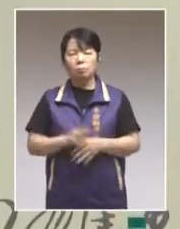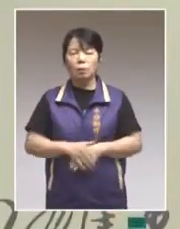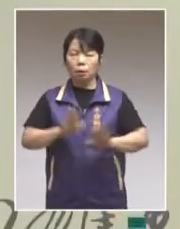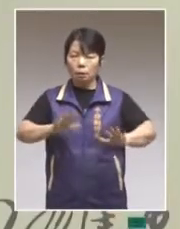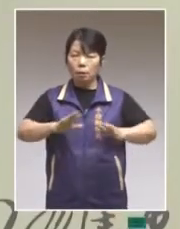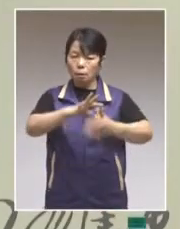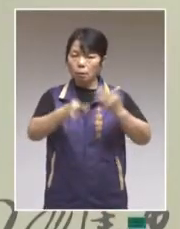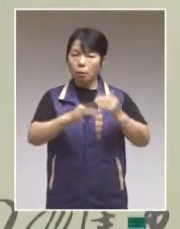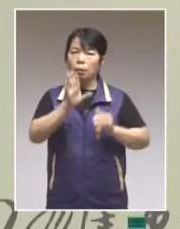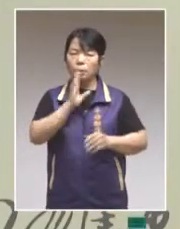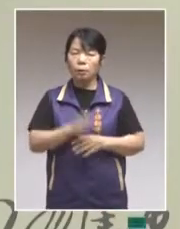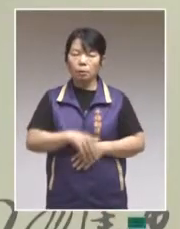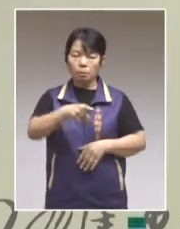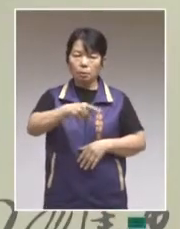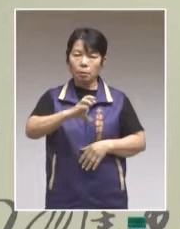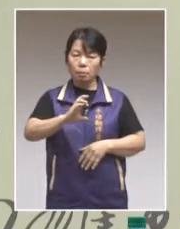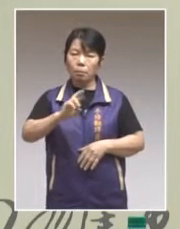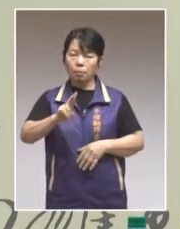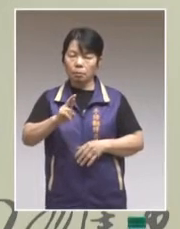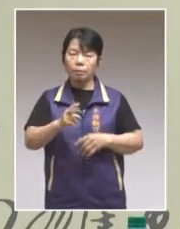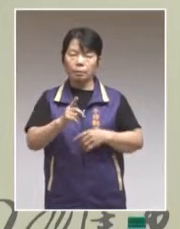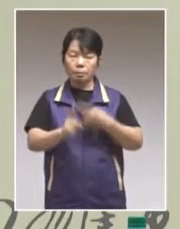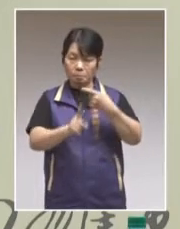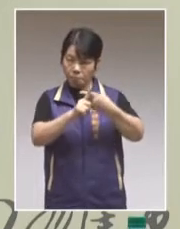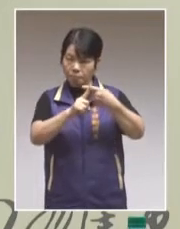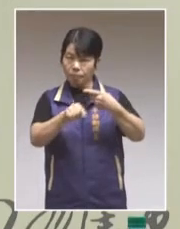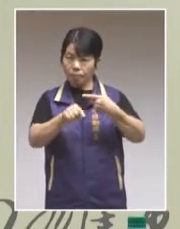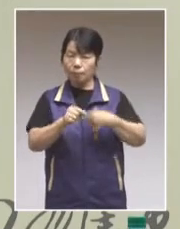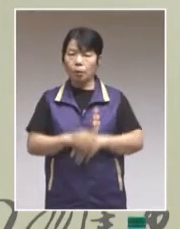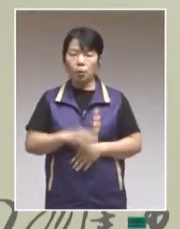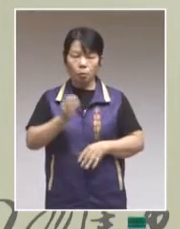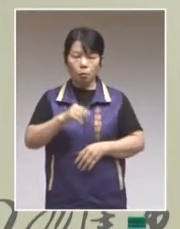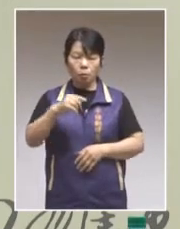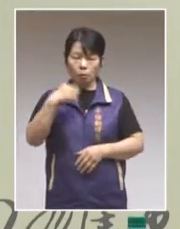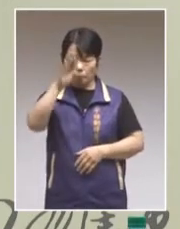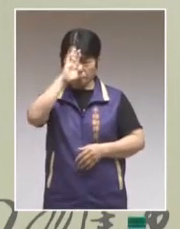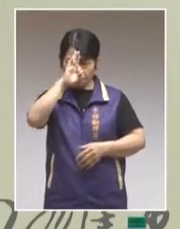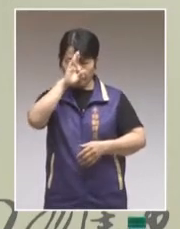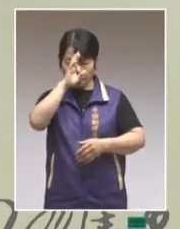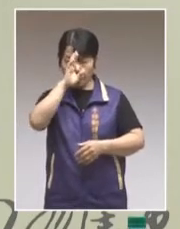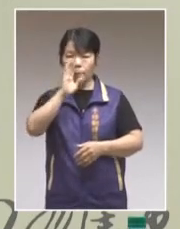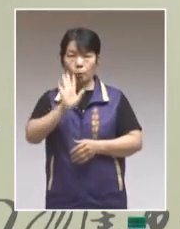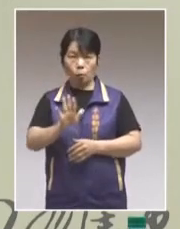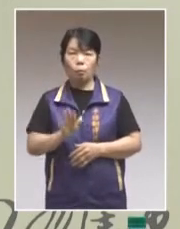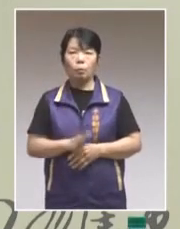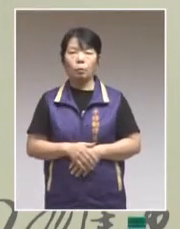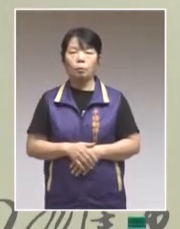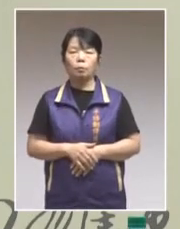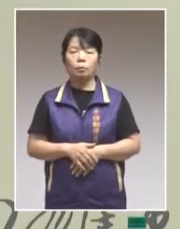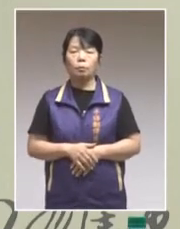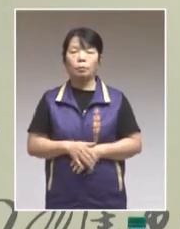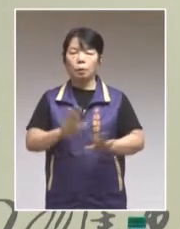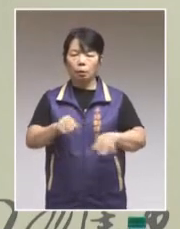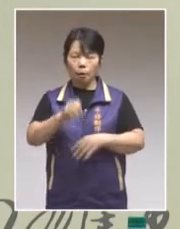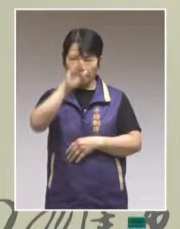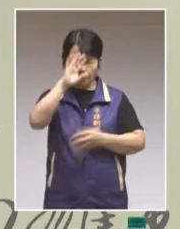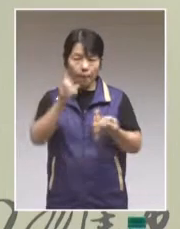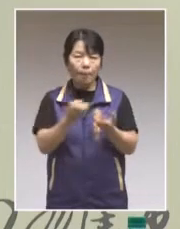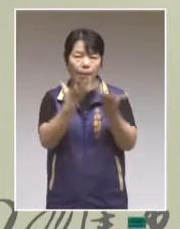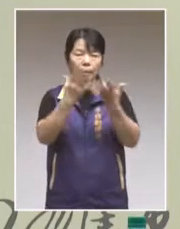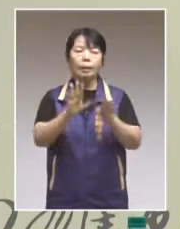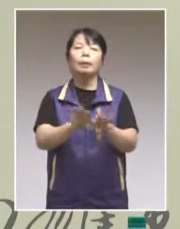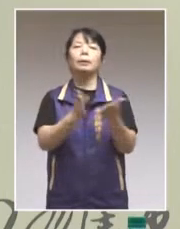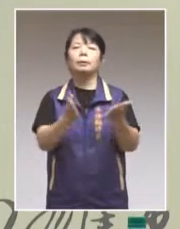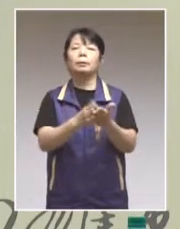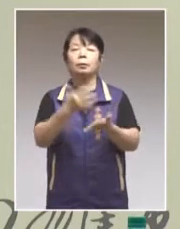现行的规定是以 PCR 确诊啊，或者是有症状也算，哎，发病日，哎，有症状发病日那一